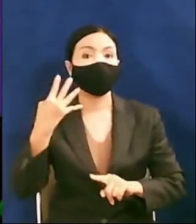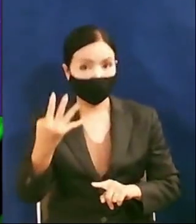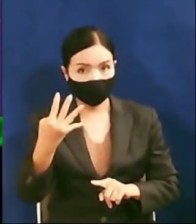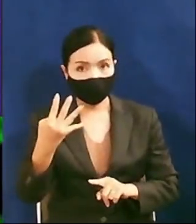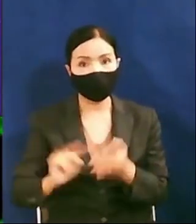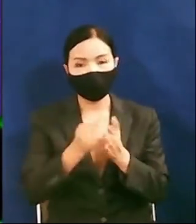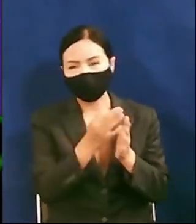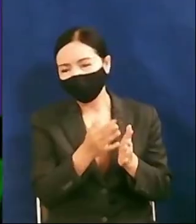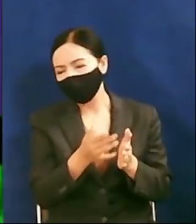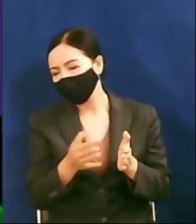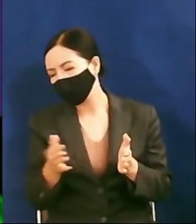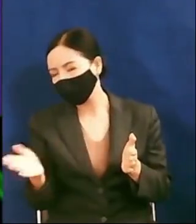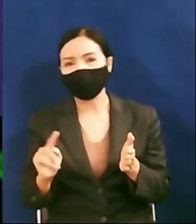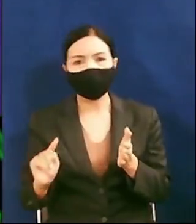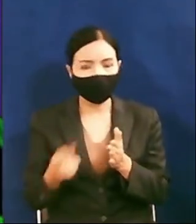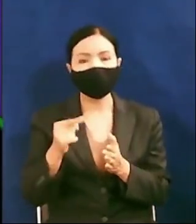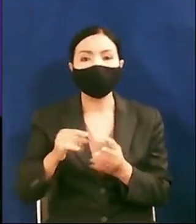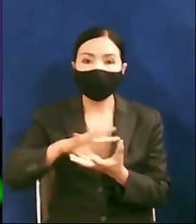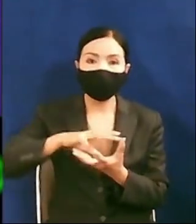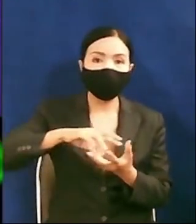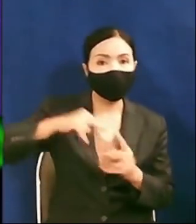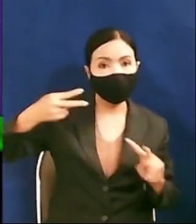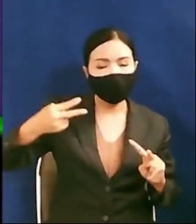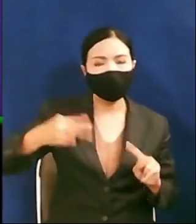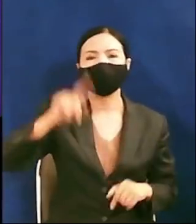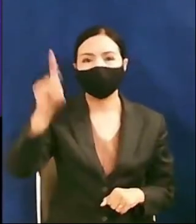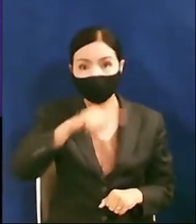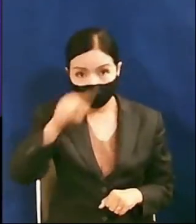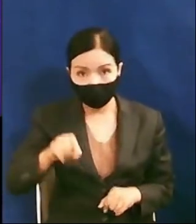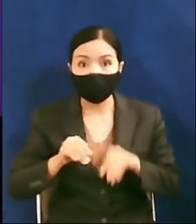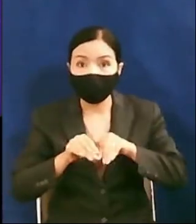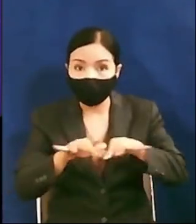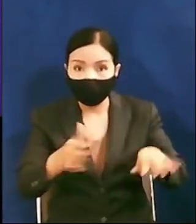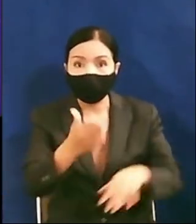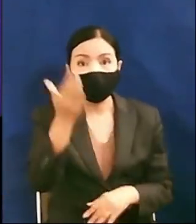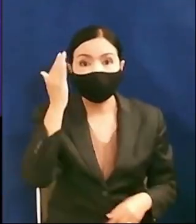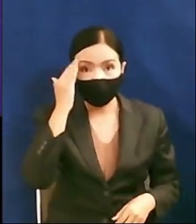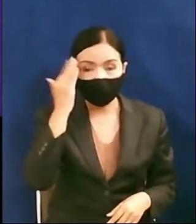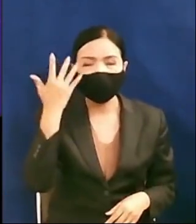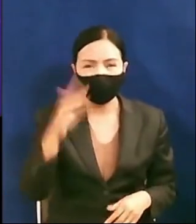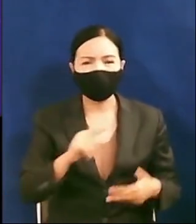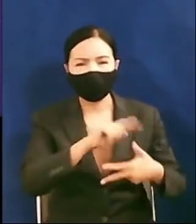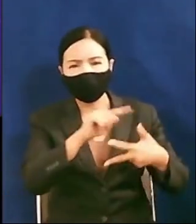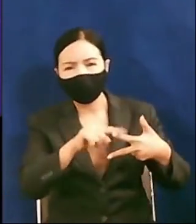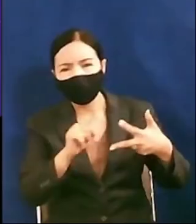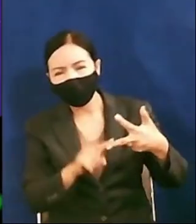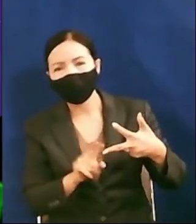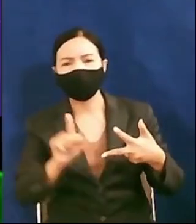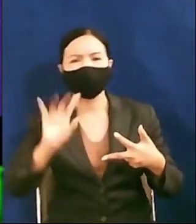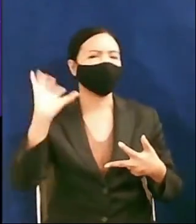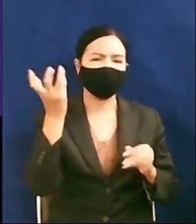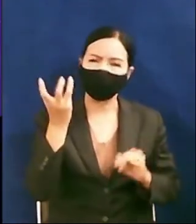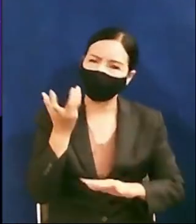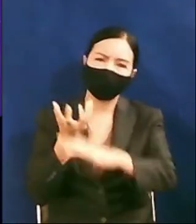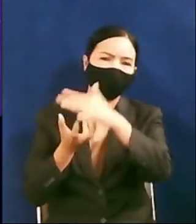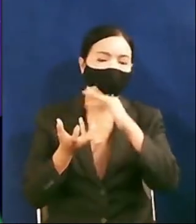เป็นต้นไปก็เริ่มมีการระบาดของสายพันธุ์อังกฤษนะครับซึ่งอันนี้ทุกท่านก็คงทราบว่าก็มีการระบาดไปทั่วโลกแล้ว